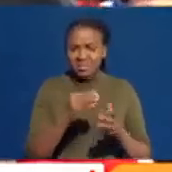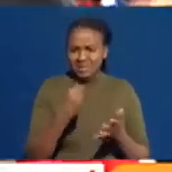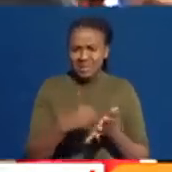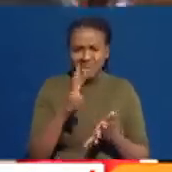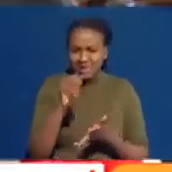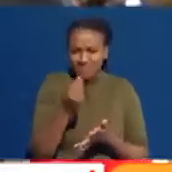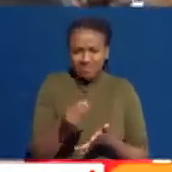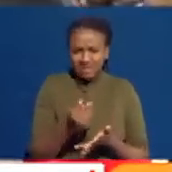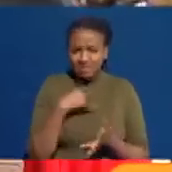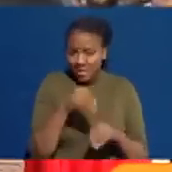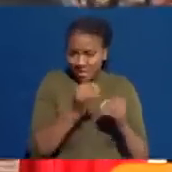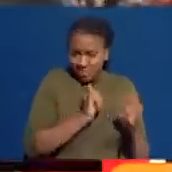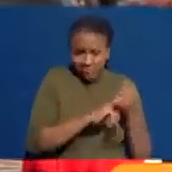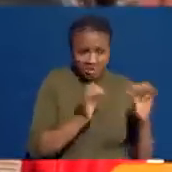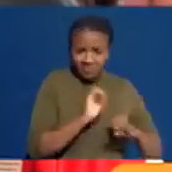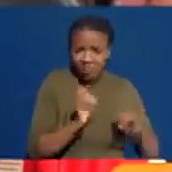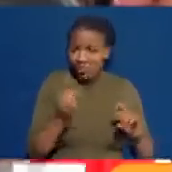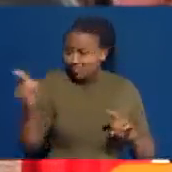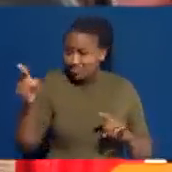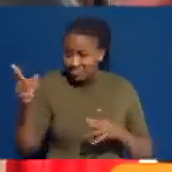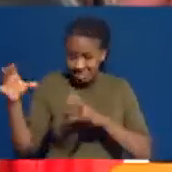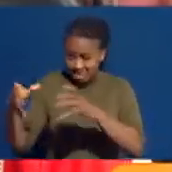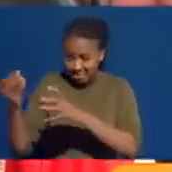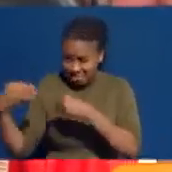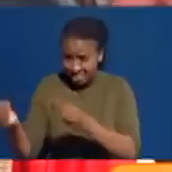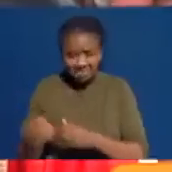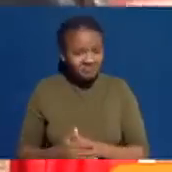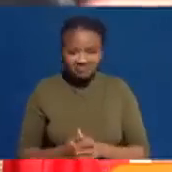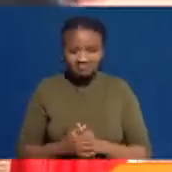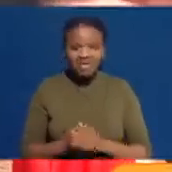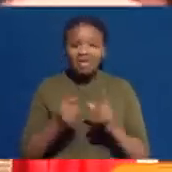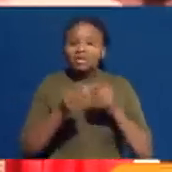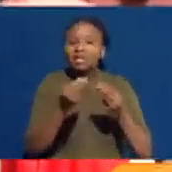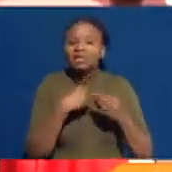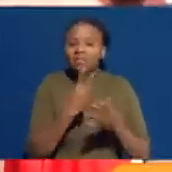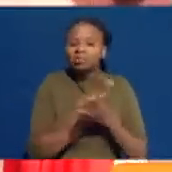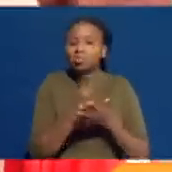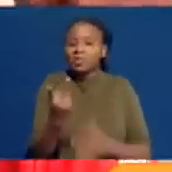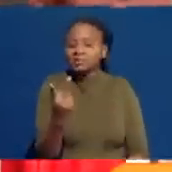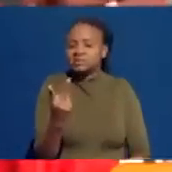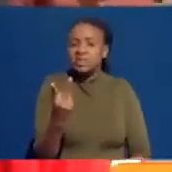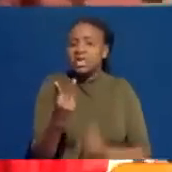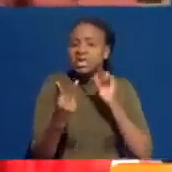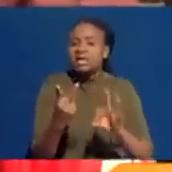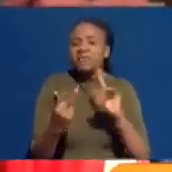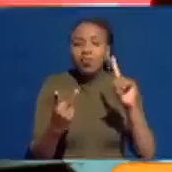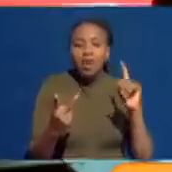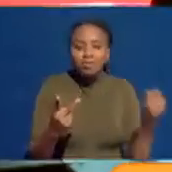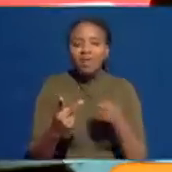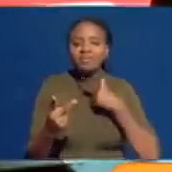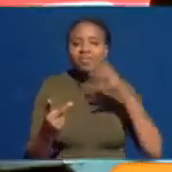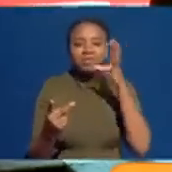yako ukweli? Hiyo uwezekani. Pili, wakukupea 2 weeks atakuwa umelipa. Ikuwa 500 umekosa kwa hiyo miezi mzima, 2 weeks tutatoboa